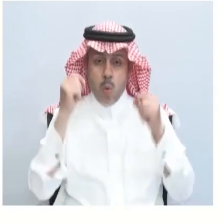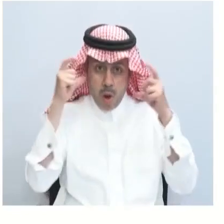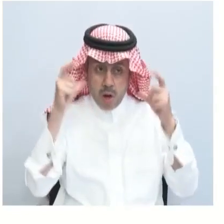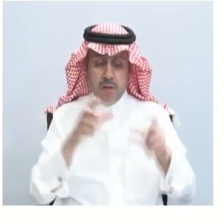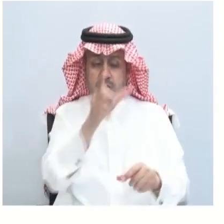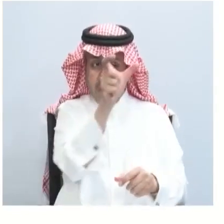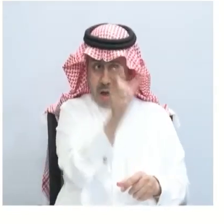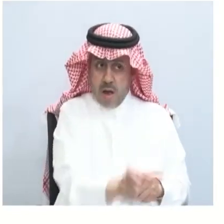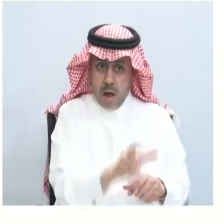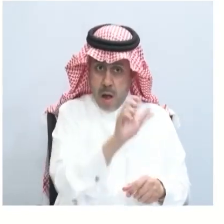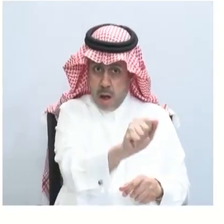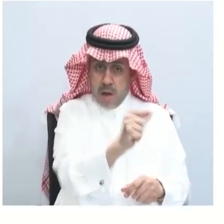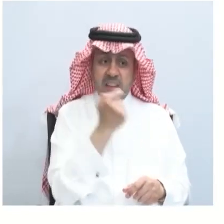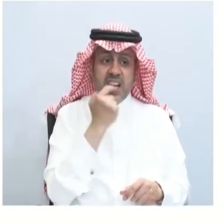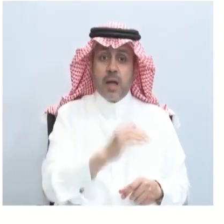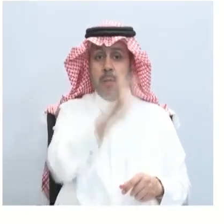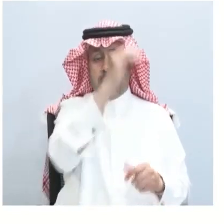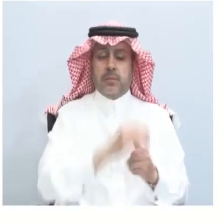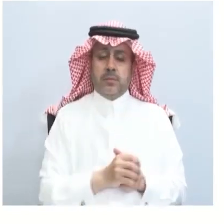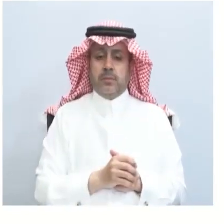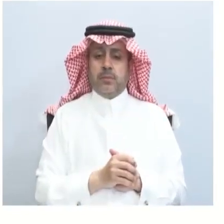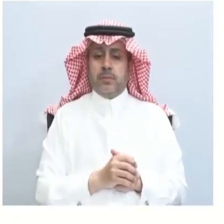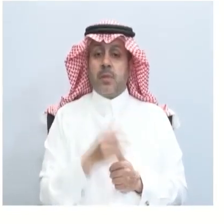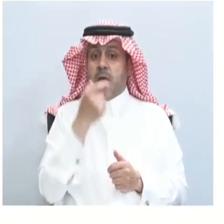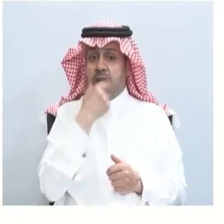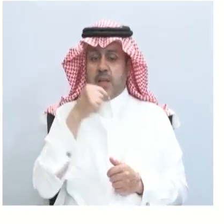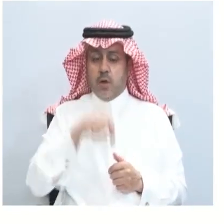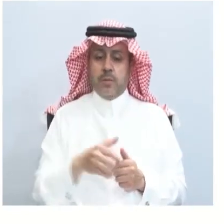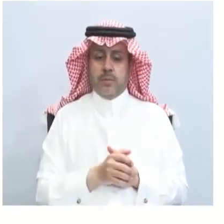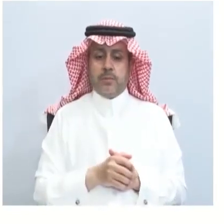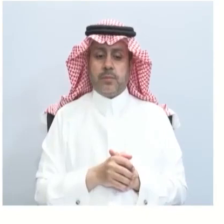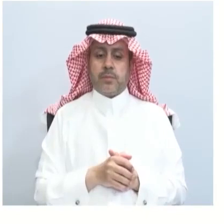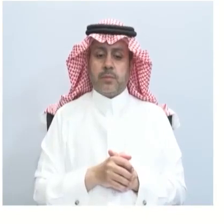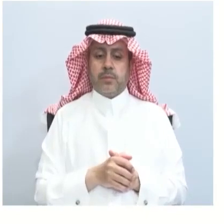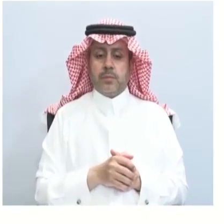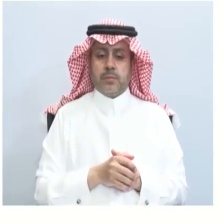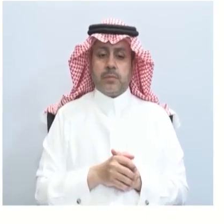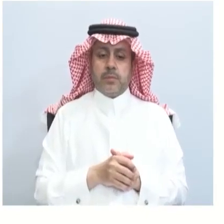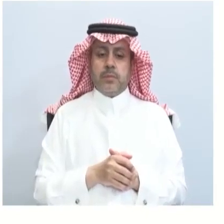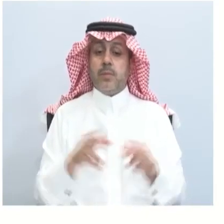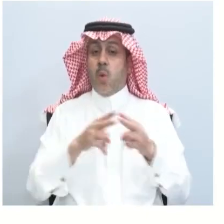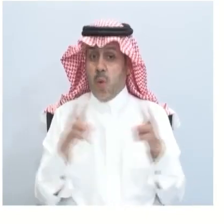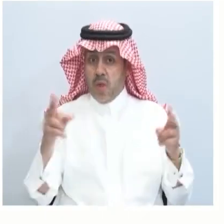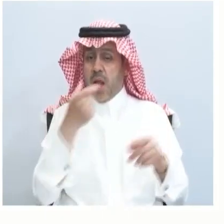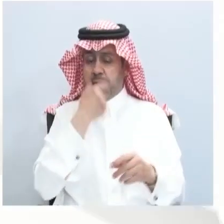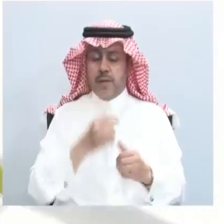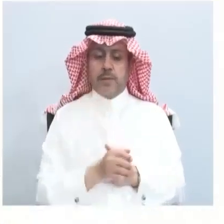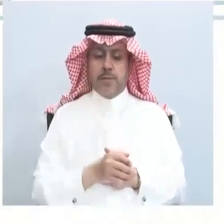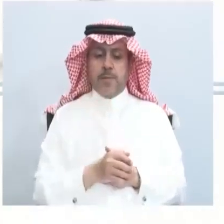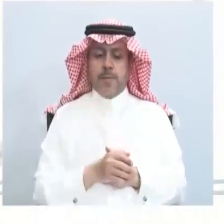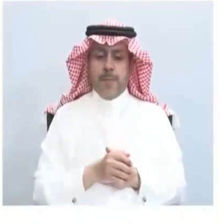كبيرنا هذا باذن الله تعالى حديث اليوم ناتي قبل ان نبدا في شرحه